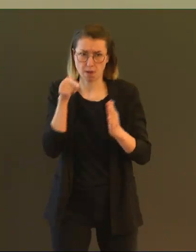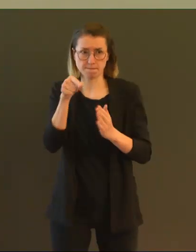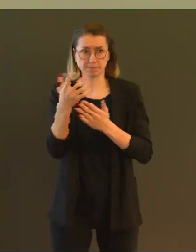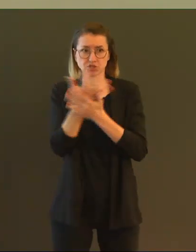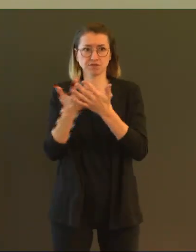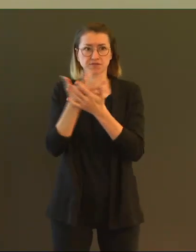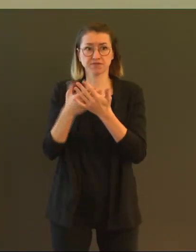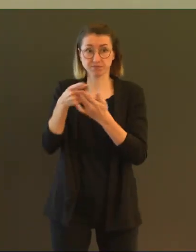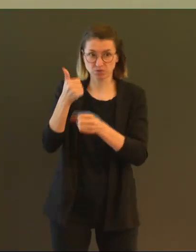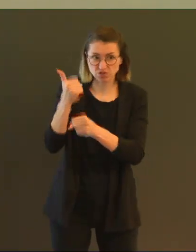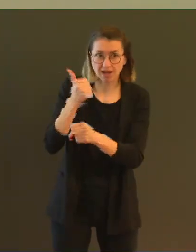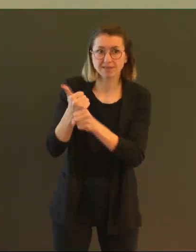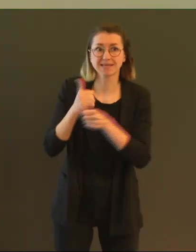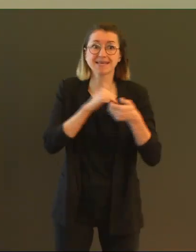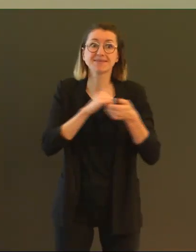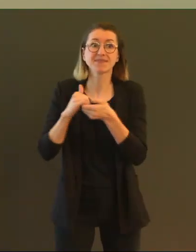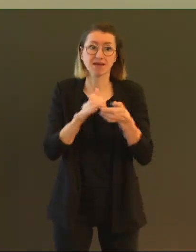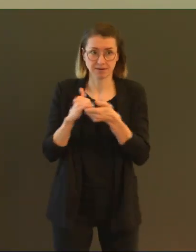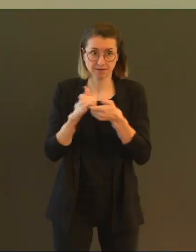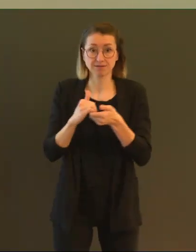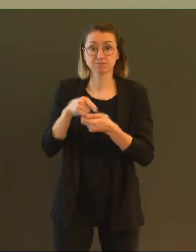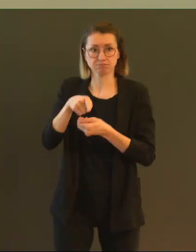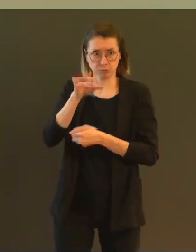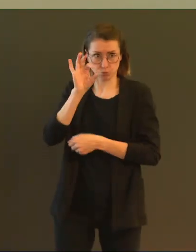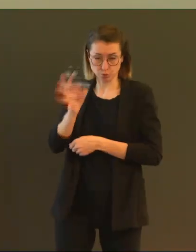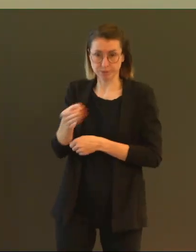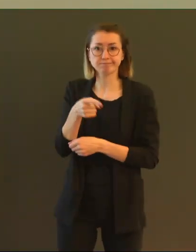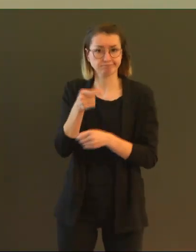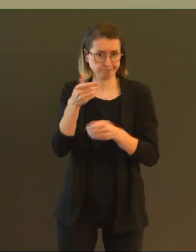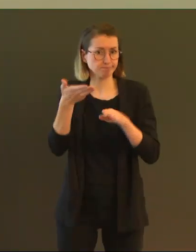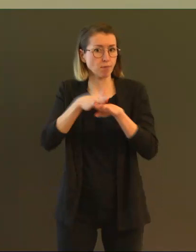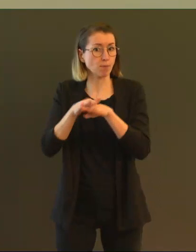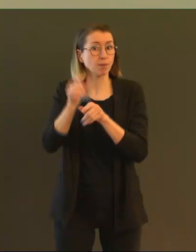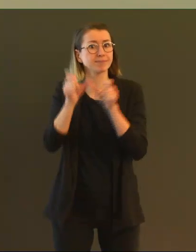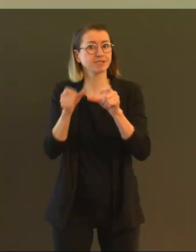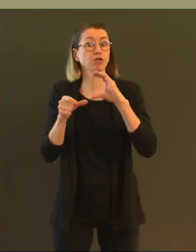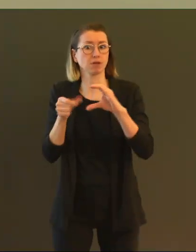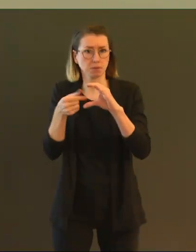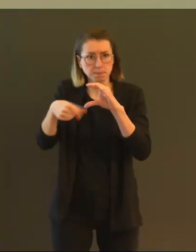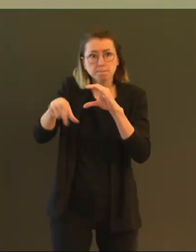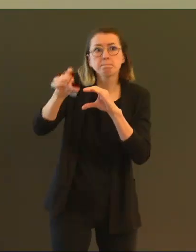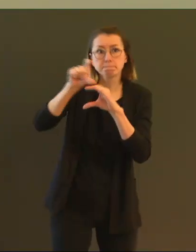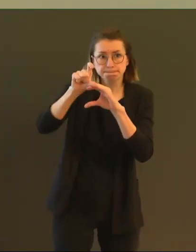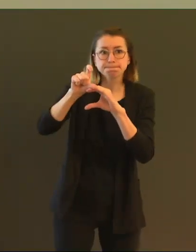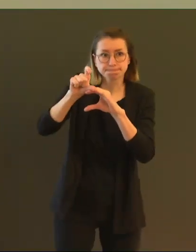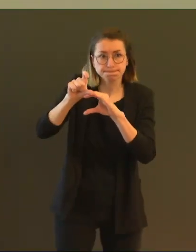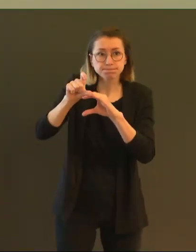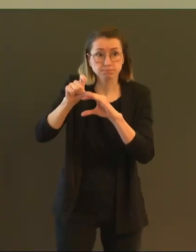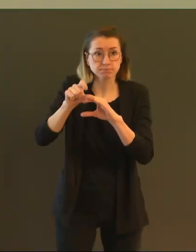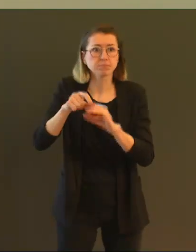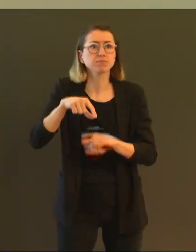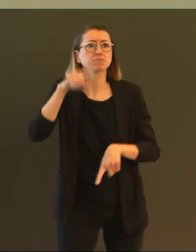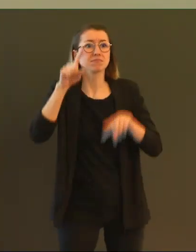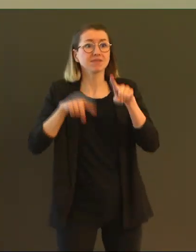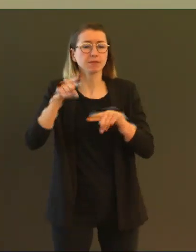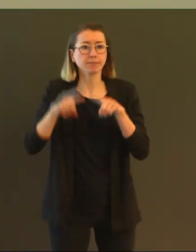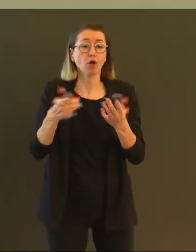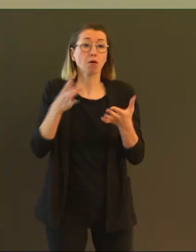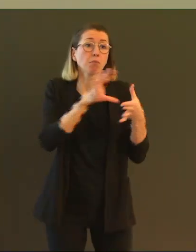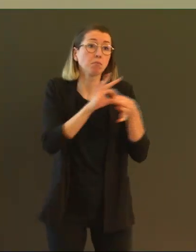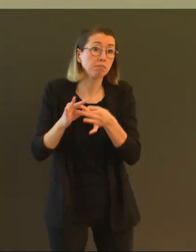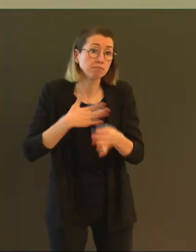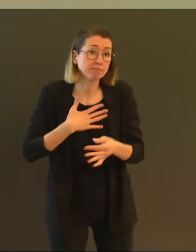de surmortalité qui est parfois peu important lorsque la pathologie grippale est peu virulente. C'est heureusement le